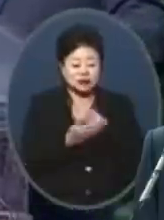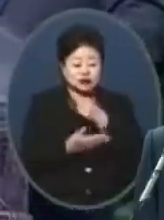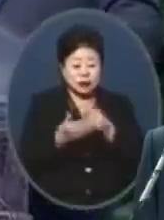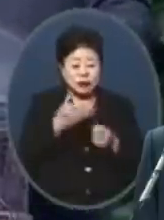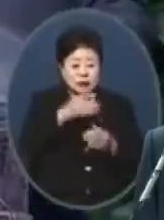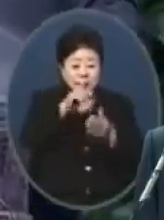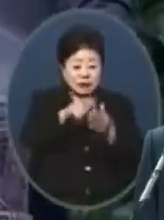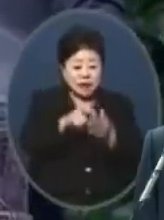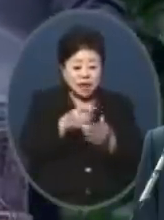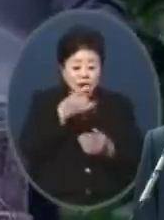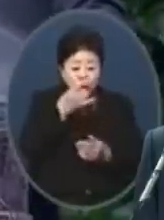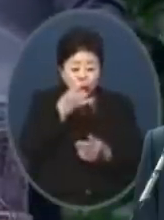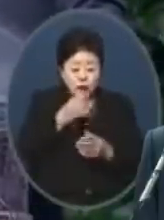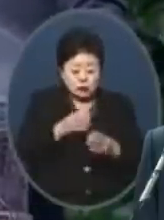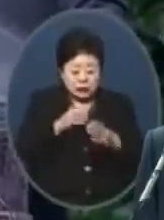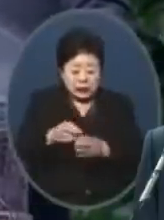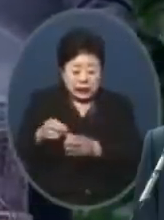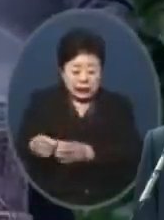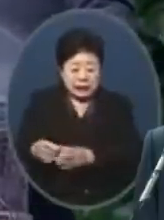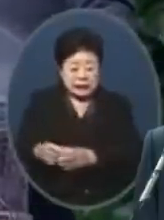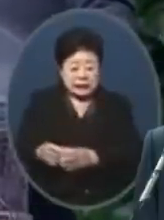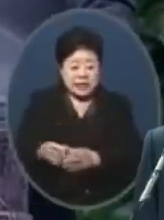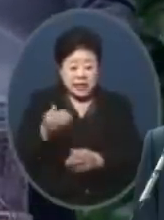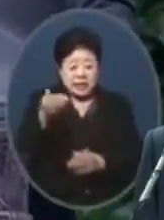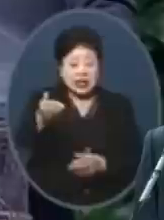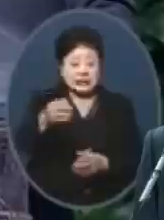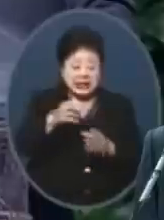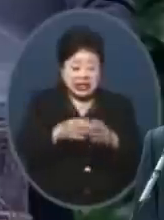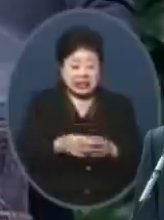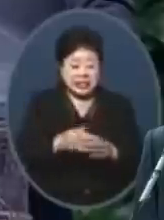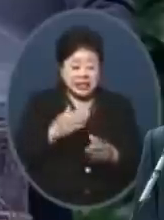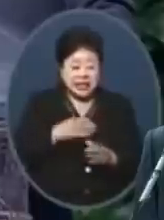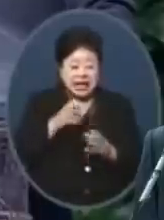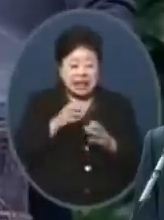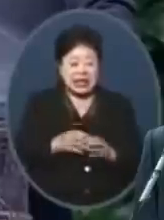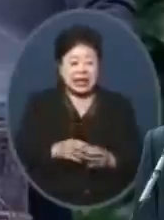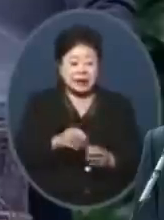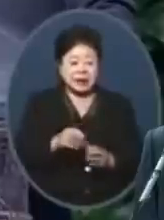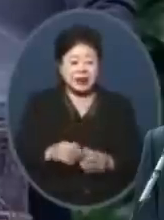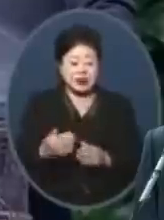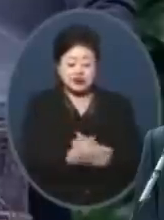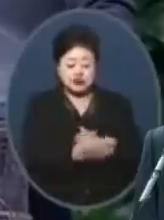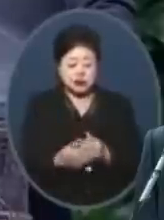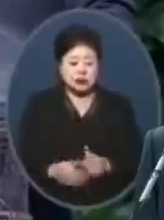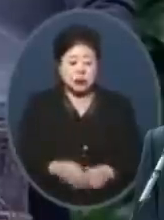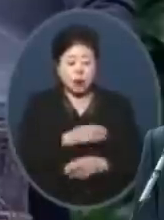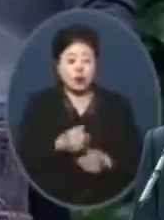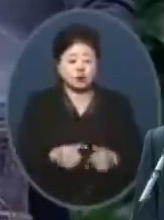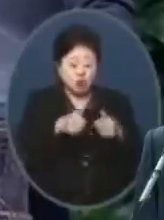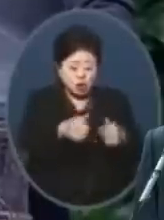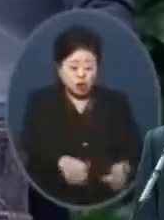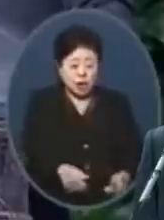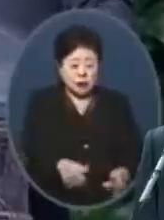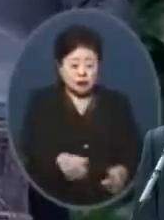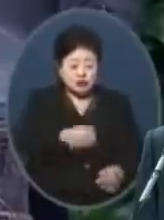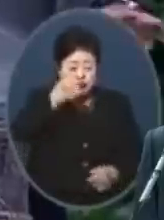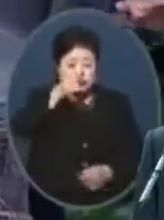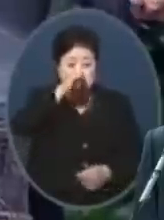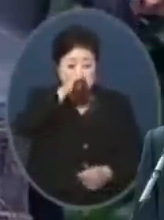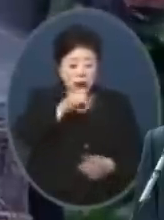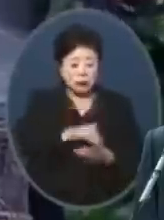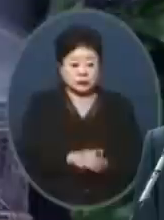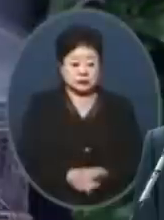가서 곡식 단을 묶어 놓으니 당신의 다리 전부 네 단을 둘러서 절을 하더라. He